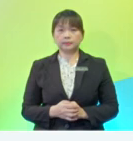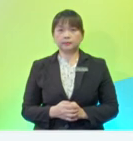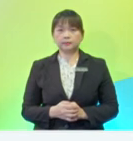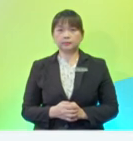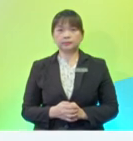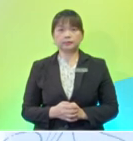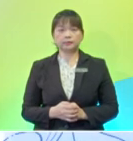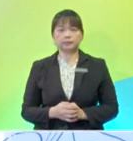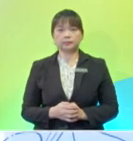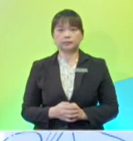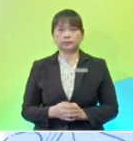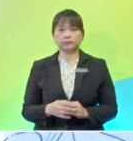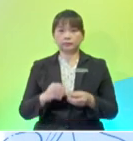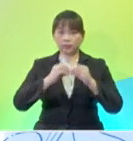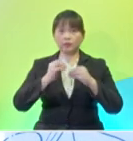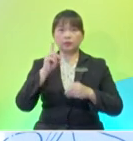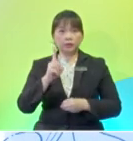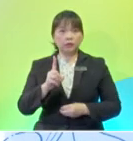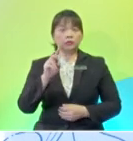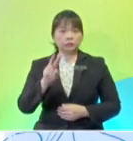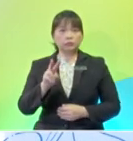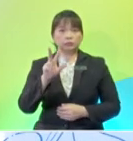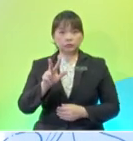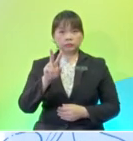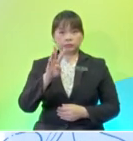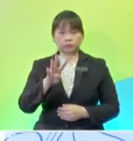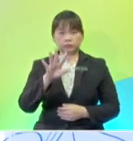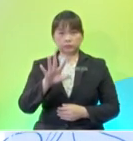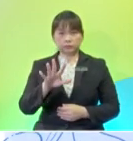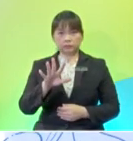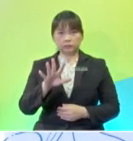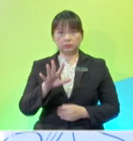nunggu satu dua tiga empat lima